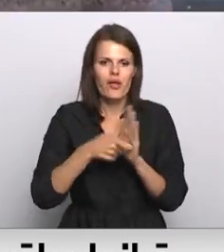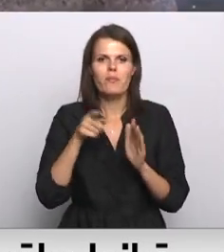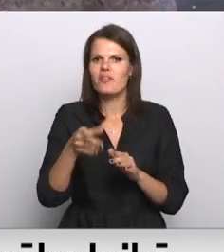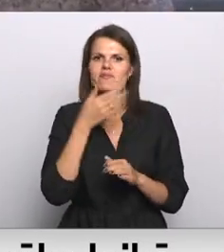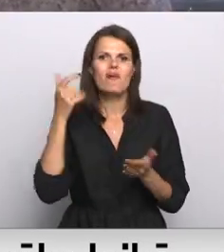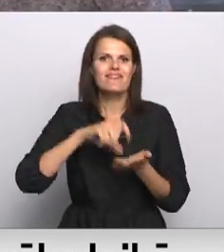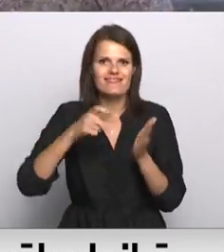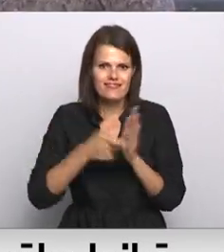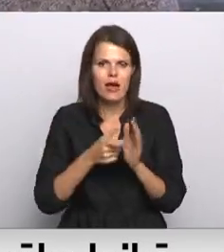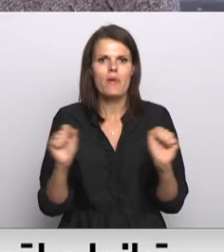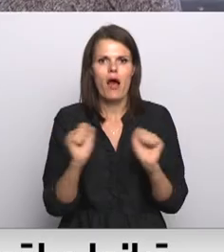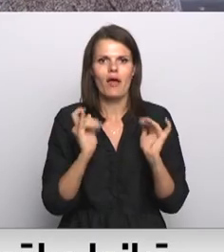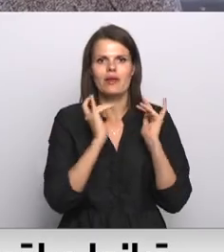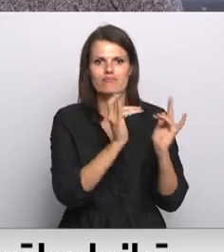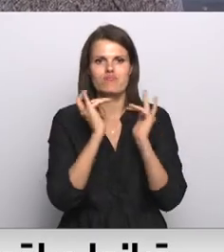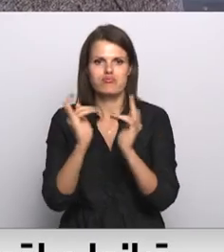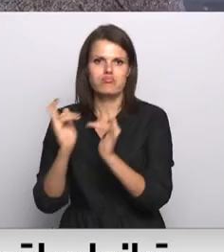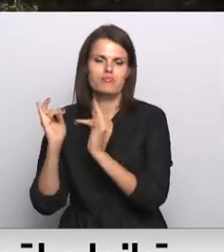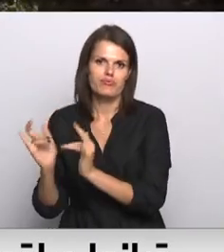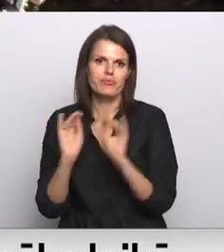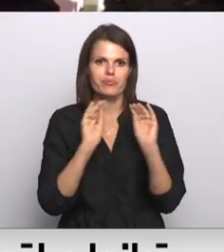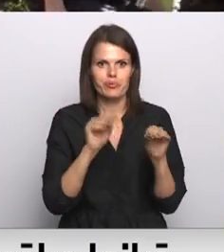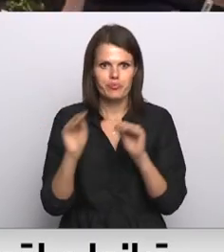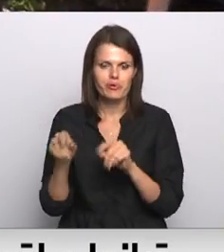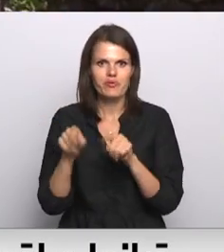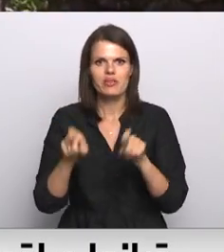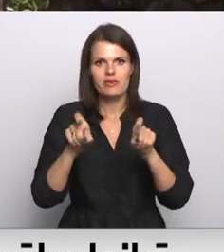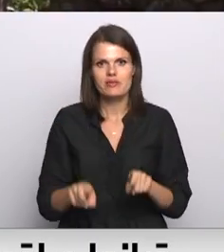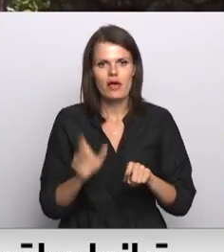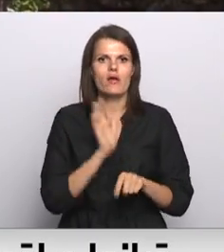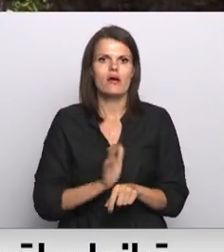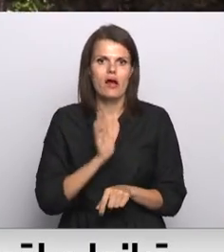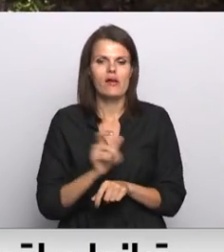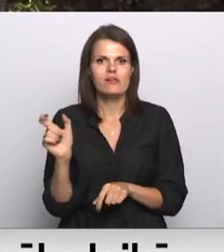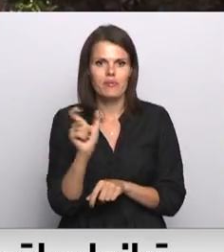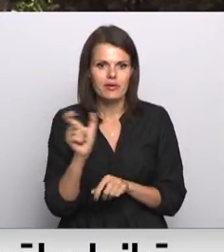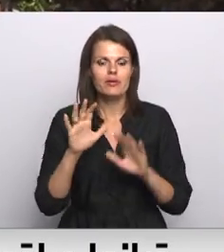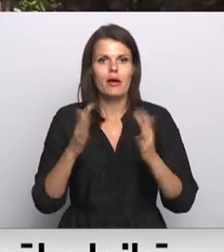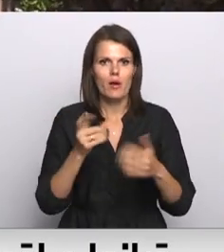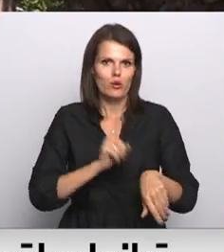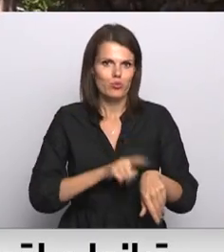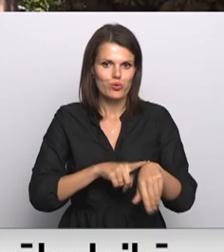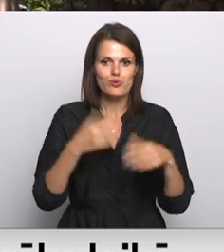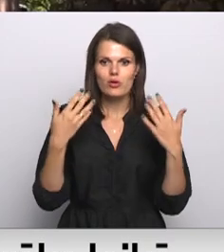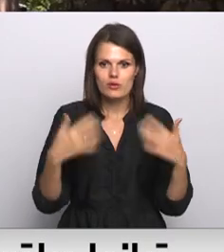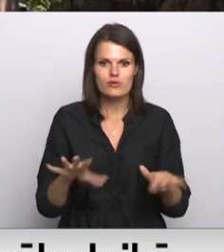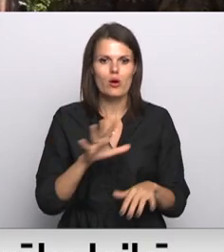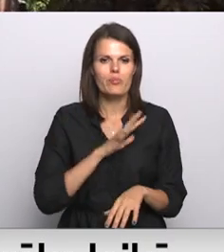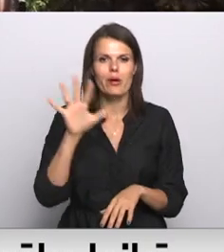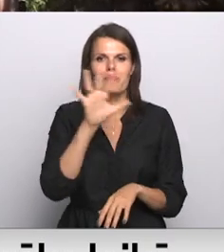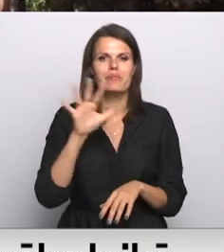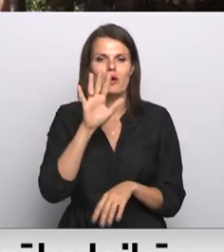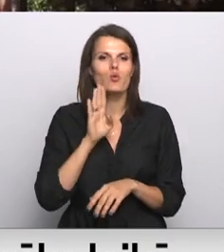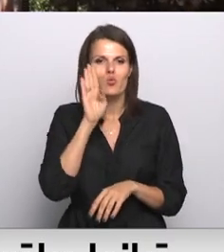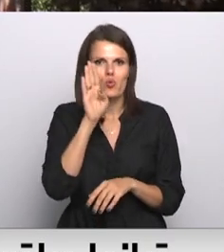varēja tādas sapulcēšanās telpas, ja tā var saukt. Viņi sēdēja tad tur un gaidīja to brīdi, bet tā kā pulkstens jau bija, cik bija 5 jau no